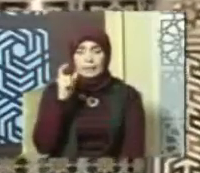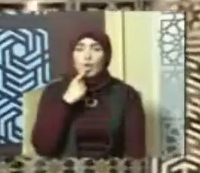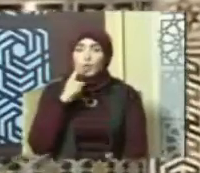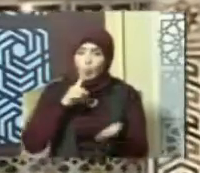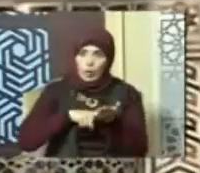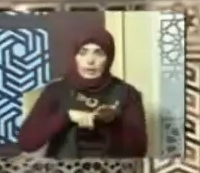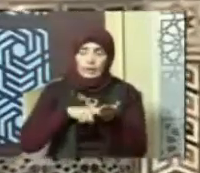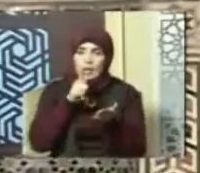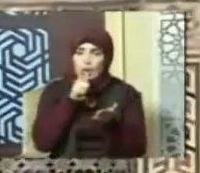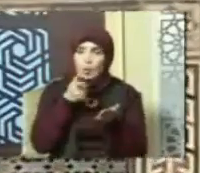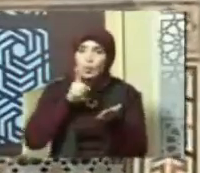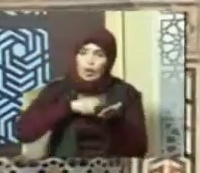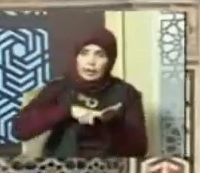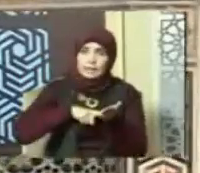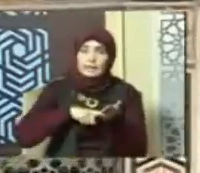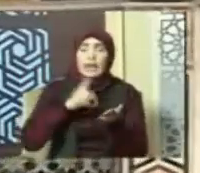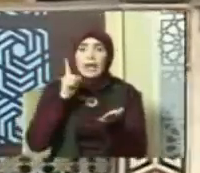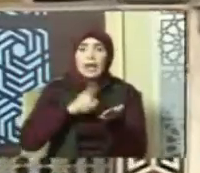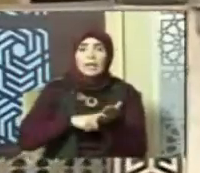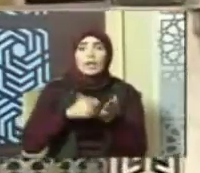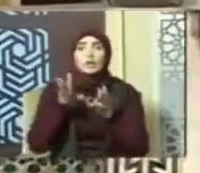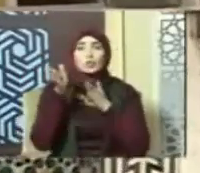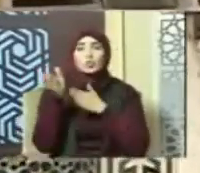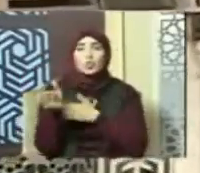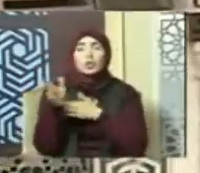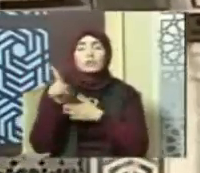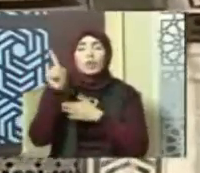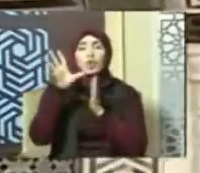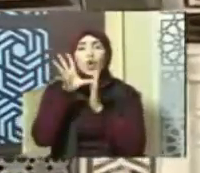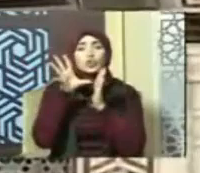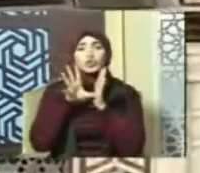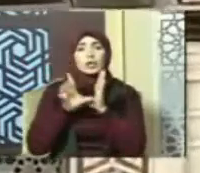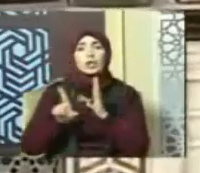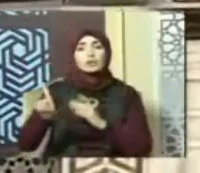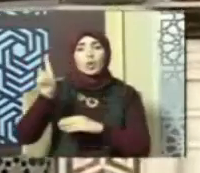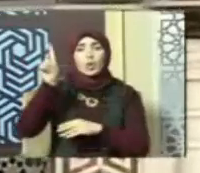نؤكد أن سنة الله الكونية